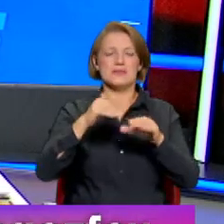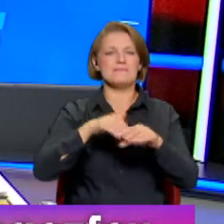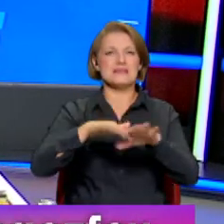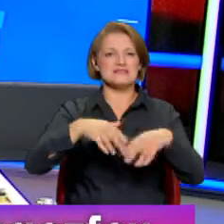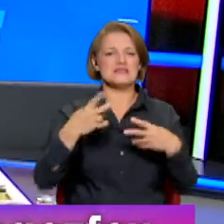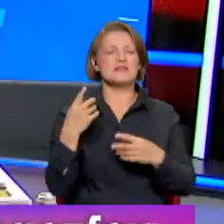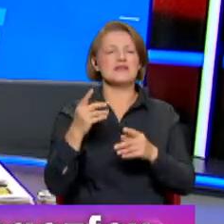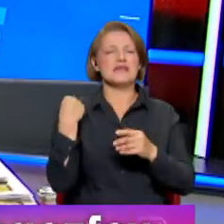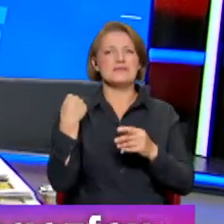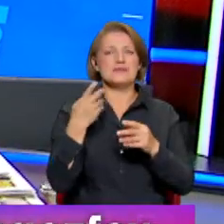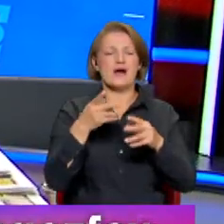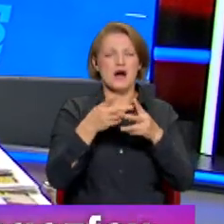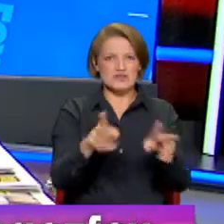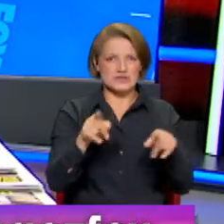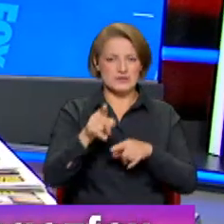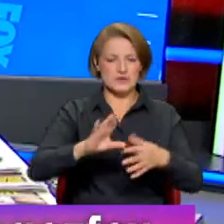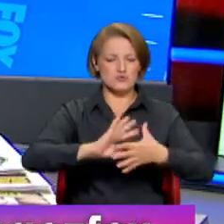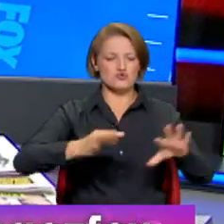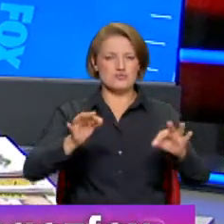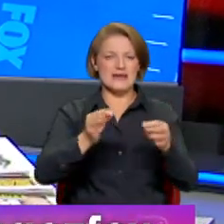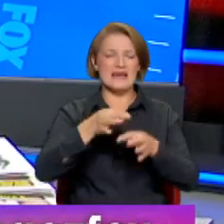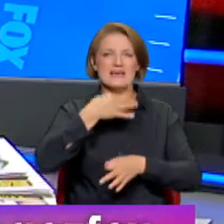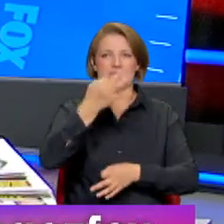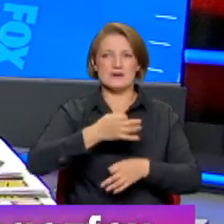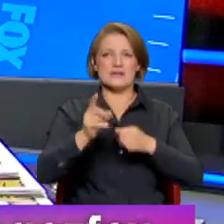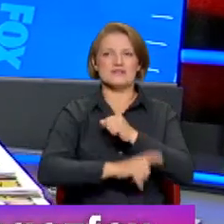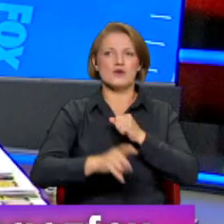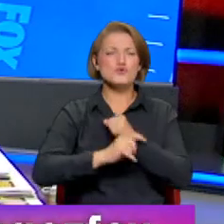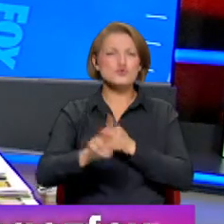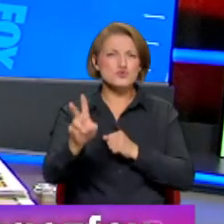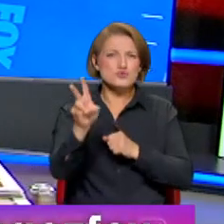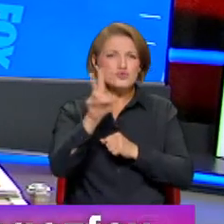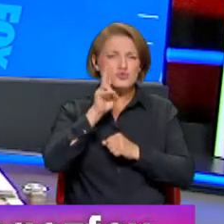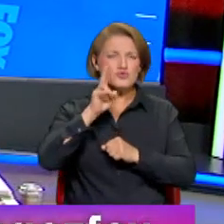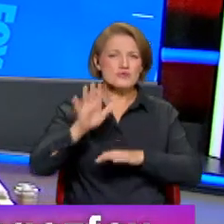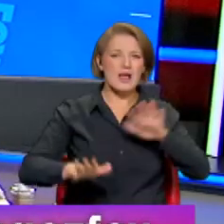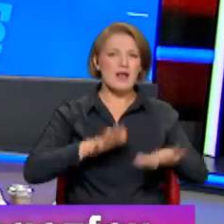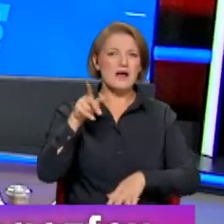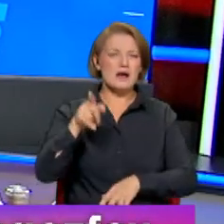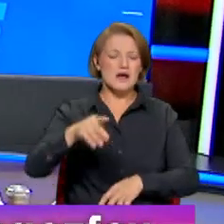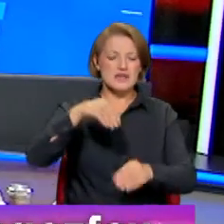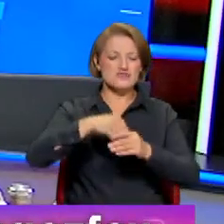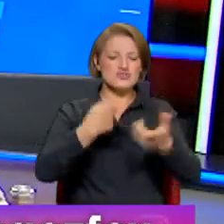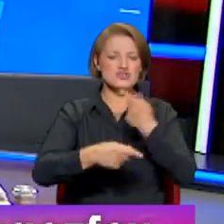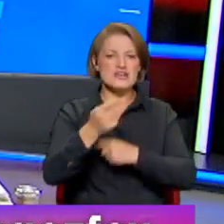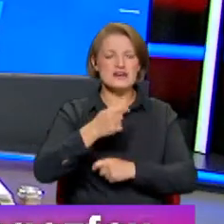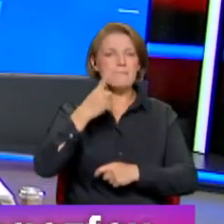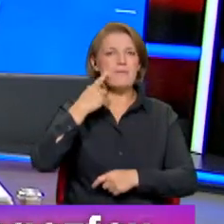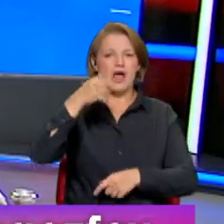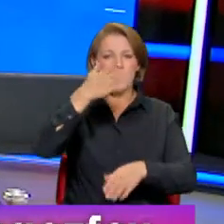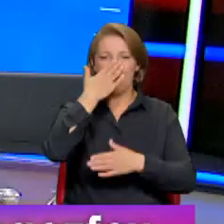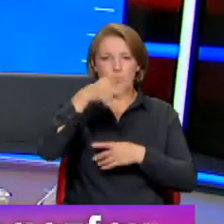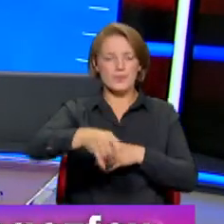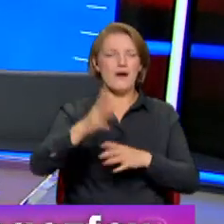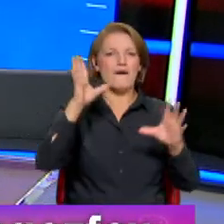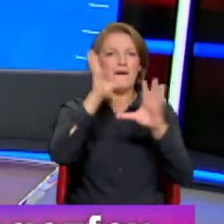dönemi açılışında kurduğu cümle ifade. Terörün son çırpınışları İçişleri Bakanlığı'ndaki o karanlık saldırıya dair